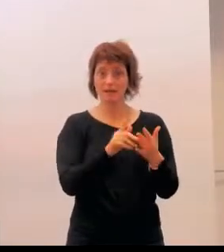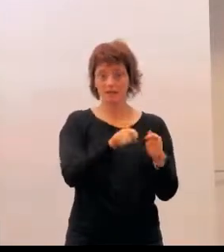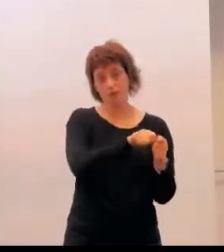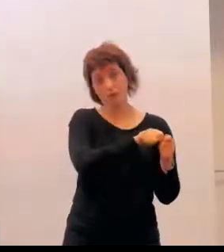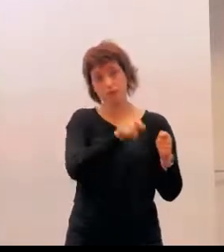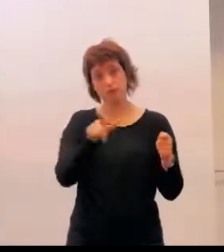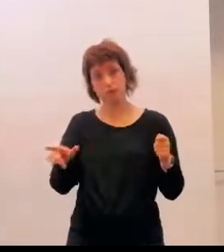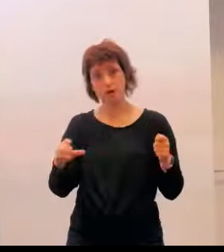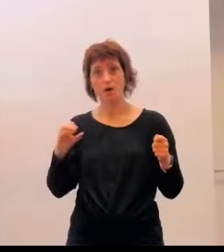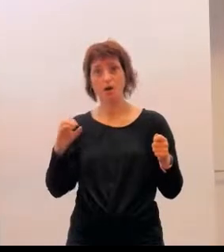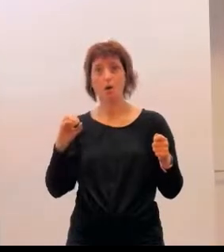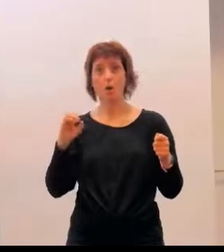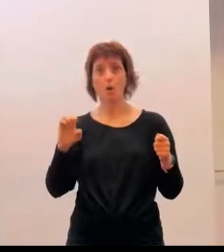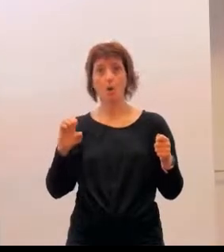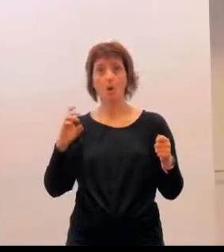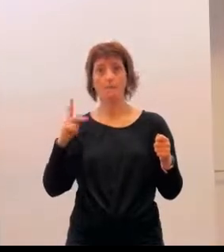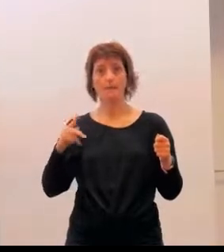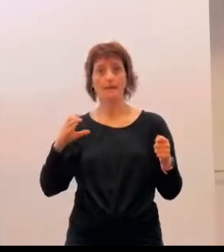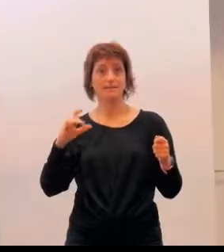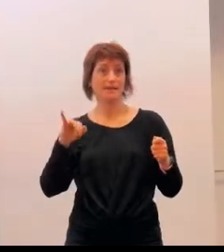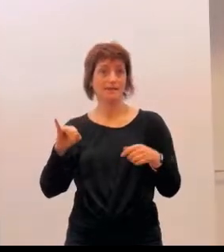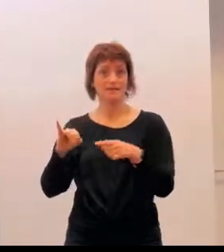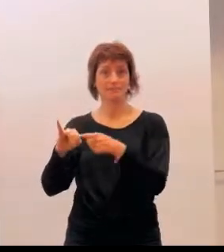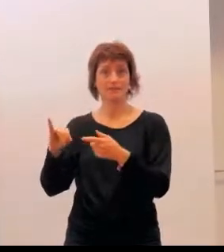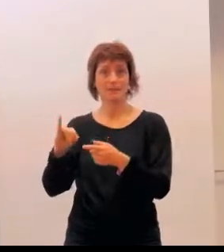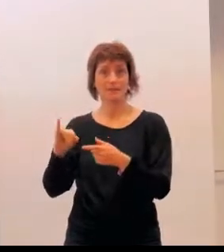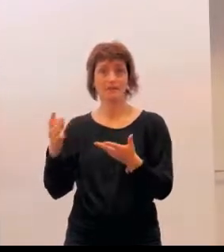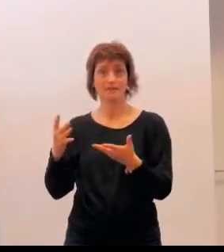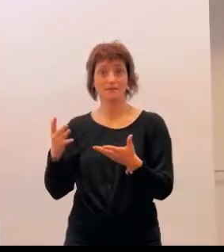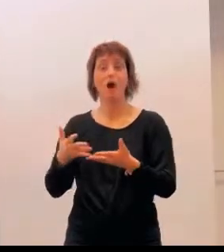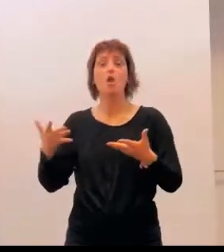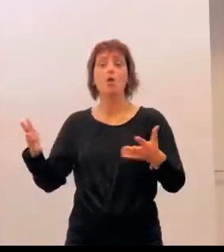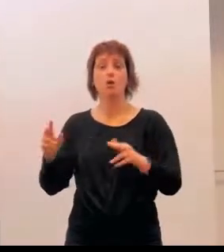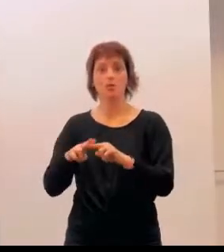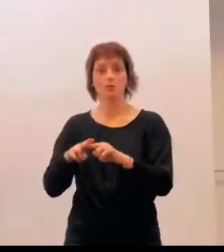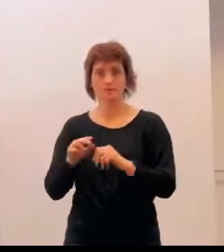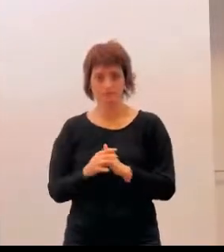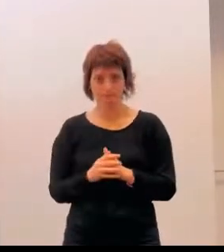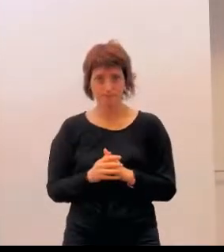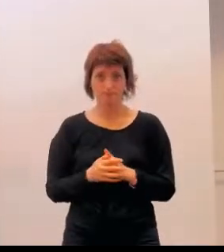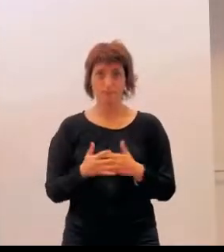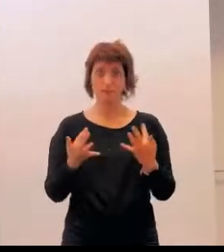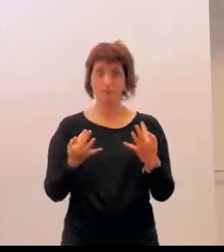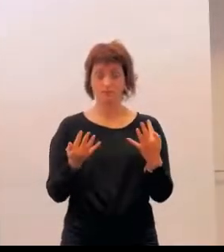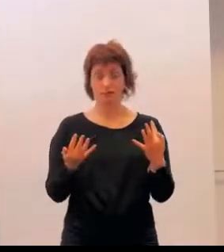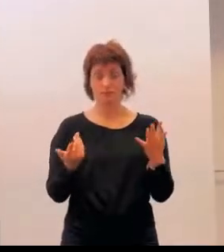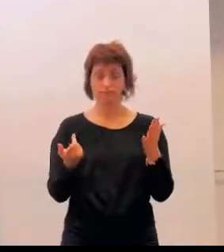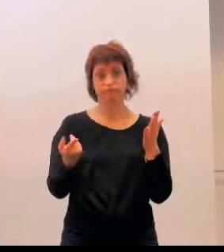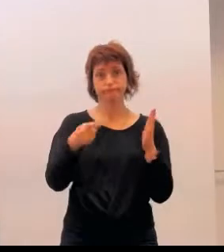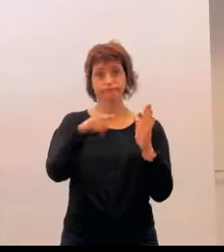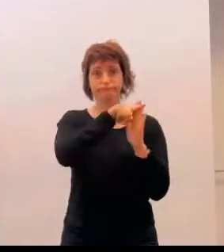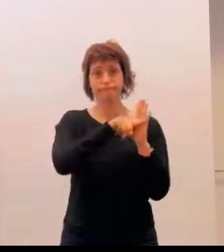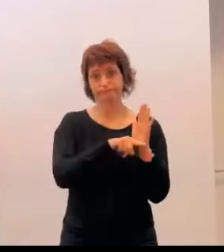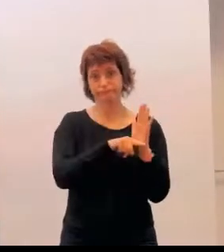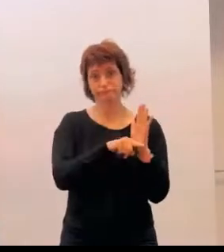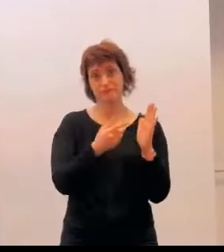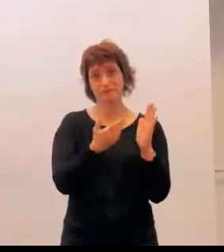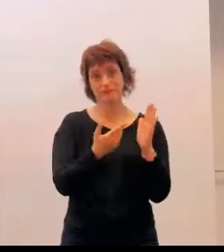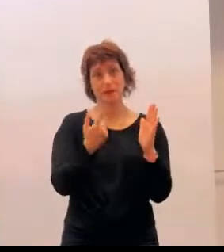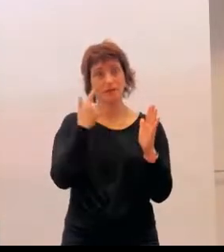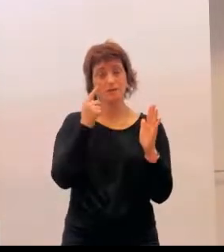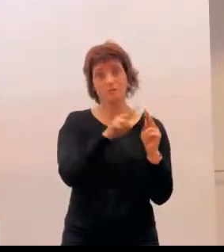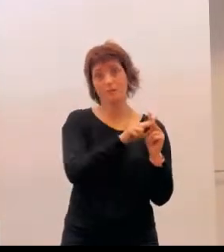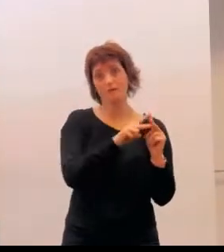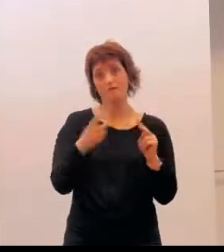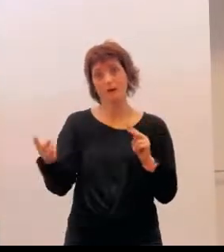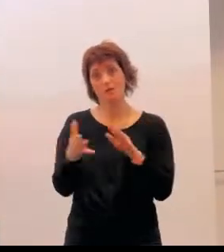à l'EPCI, en l'occurrence au Grand Nancy. Donc cette délibération, tout simplement, formalise le reversement à la